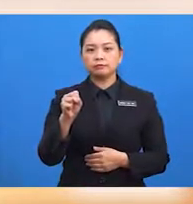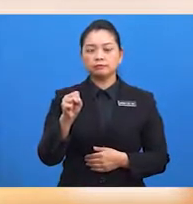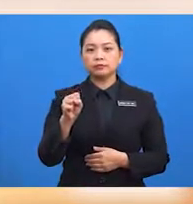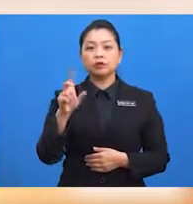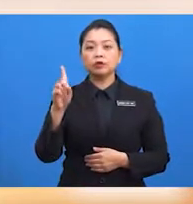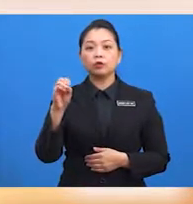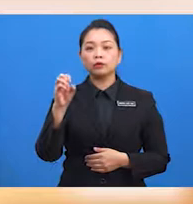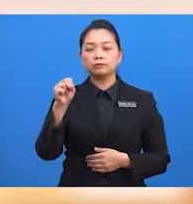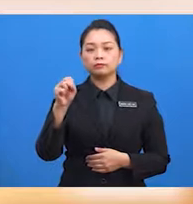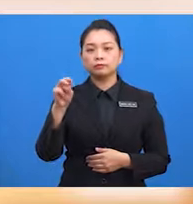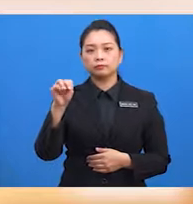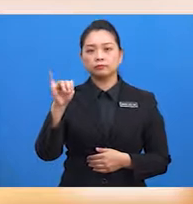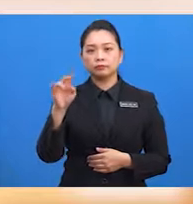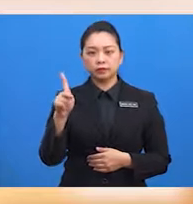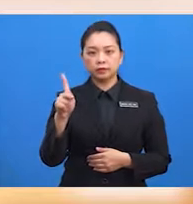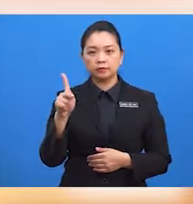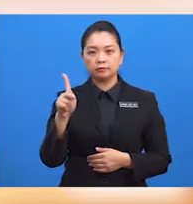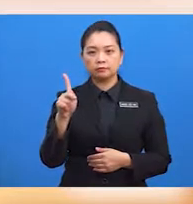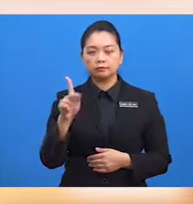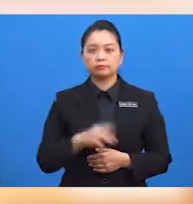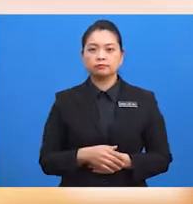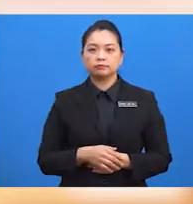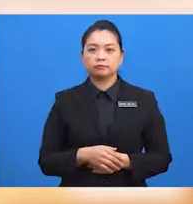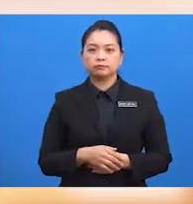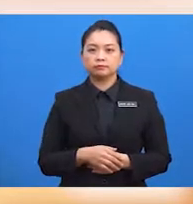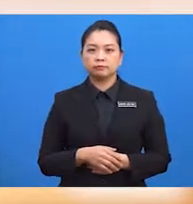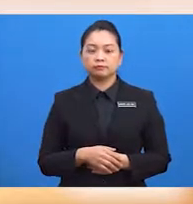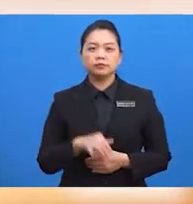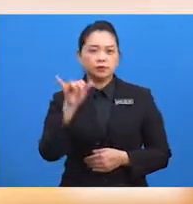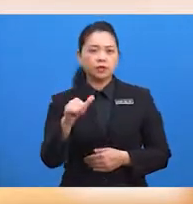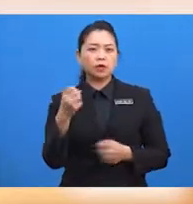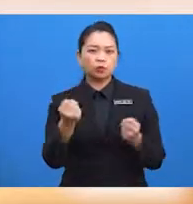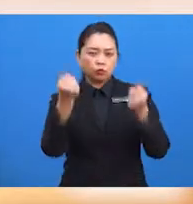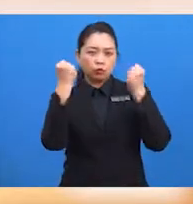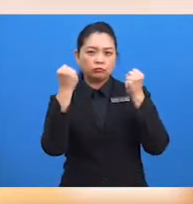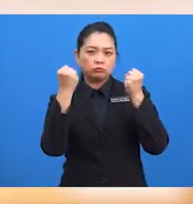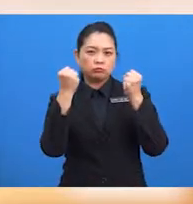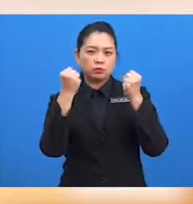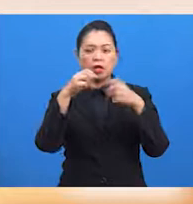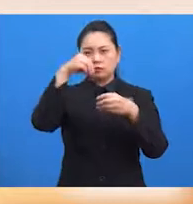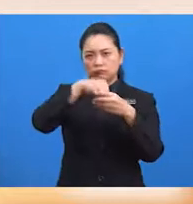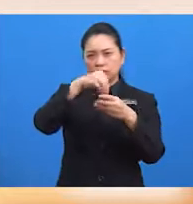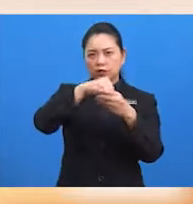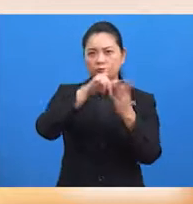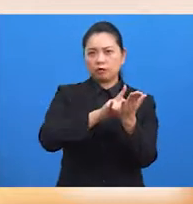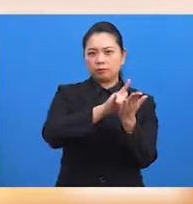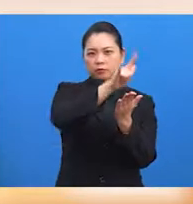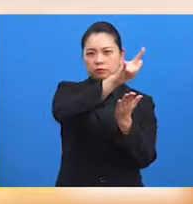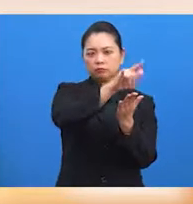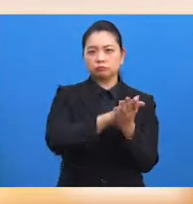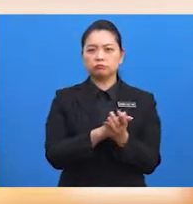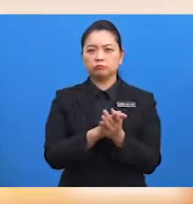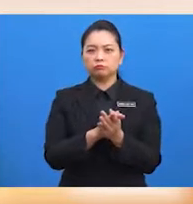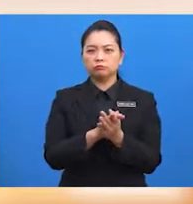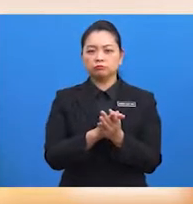tahap selamat mereka terdedah kepada dan kos big yang kuat di dalam kapal terbang pada